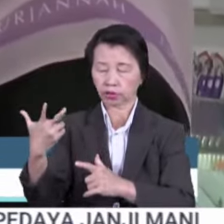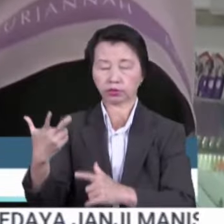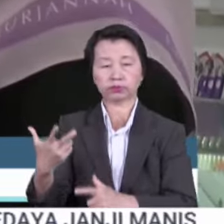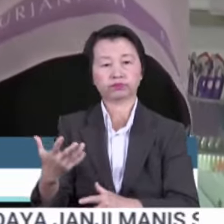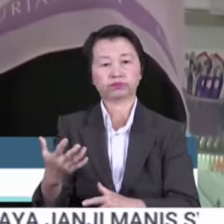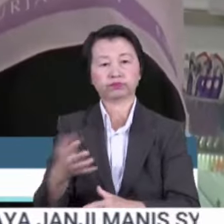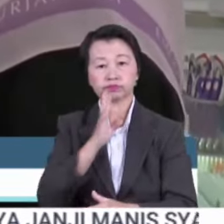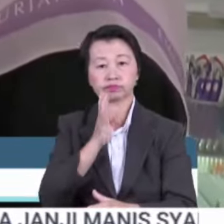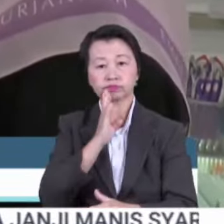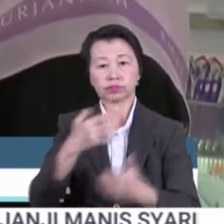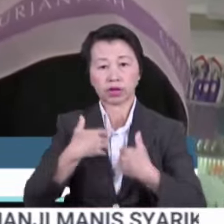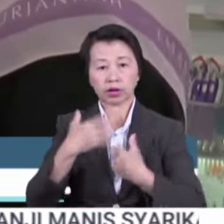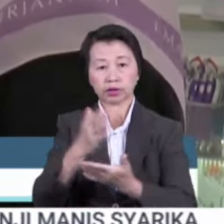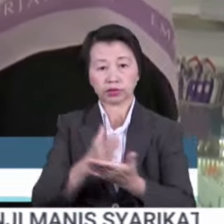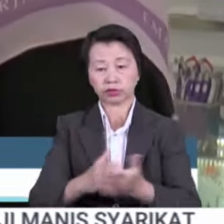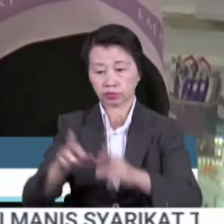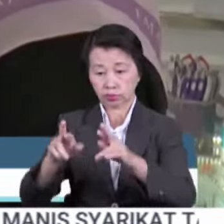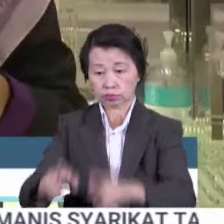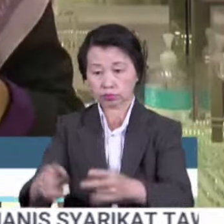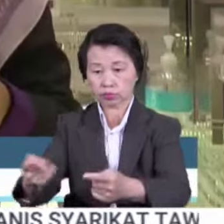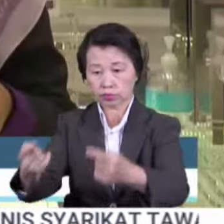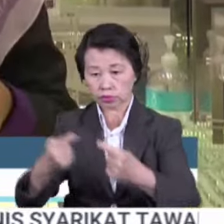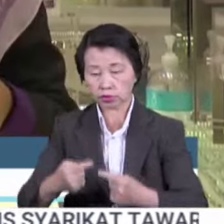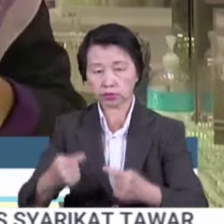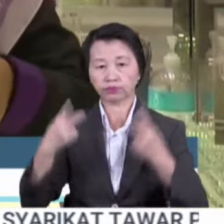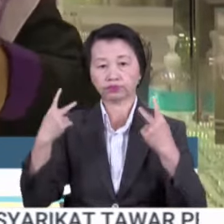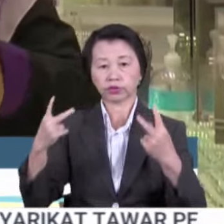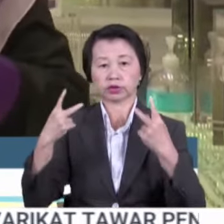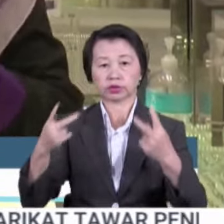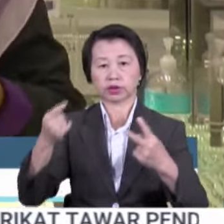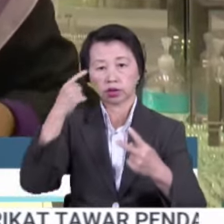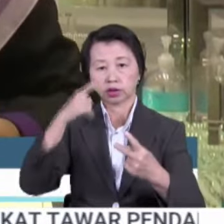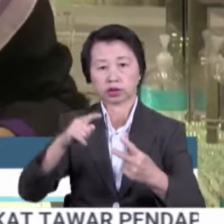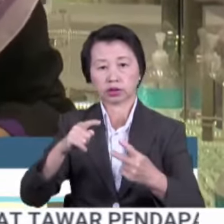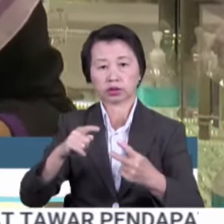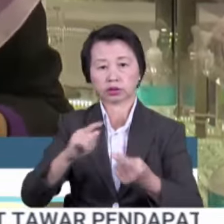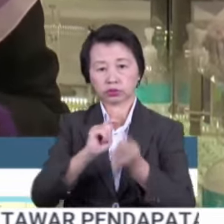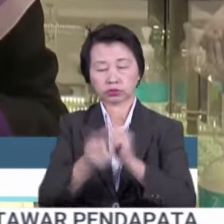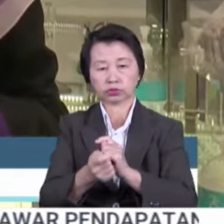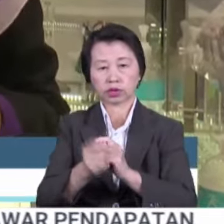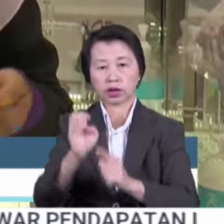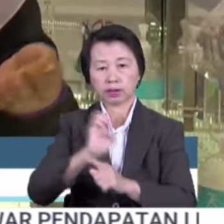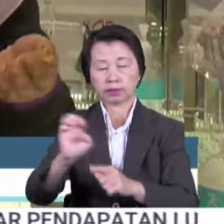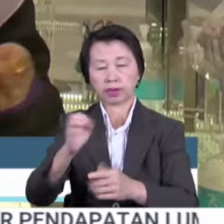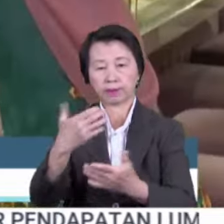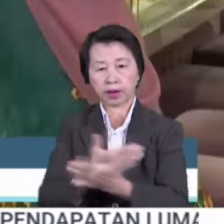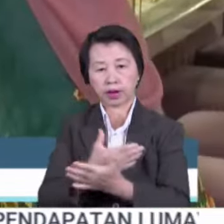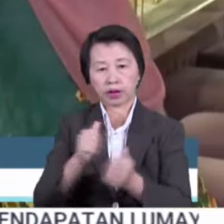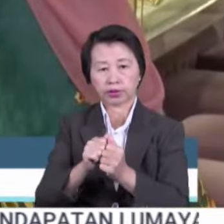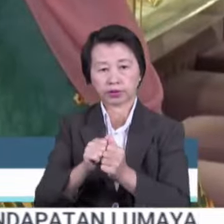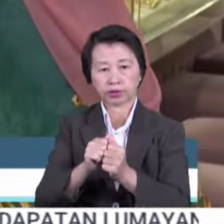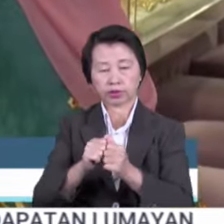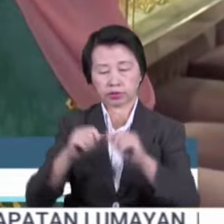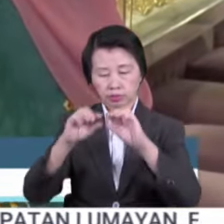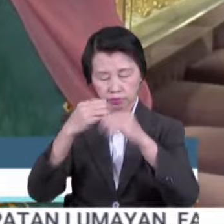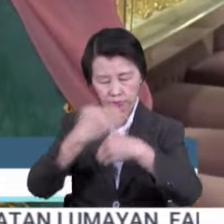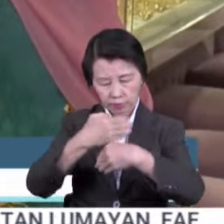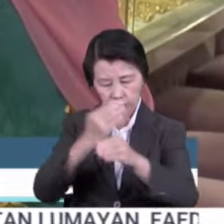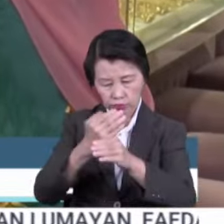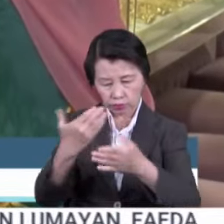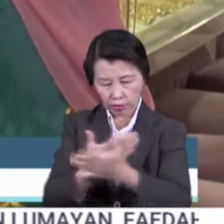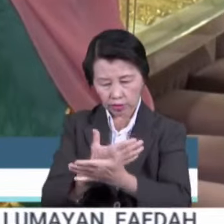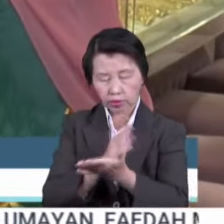ada diantara pelanggan yang datang ke kedainya untuk membuka emas lama dengan bentuk baru dengan